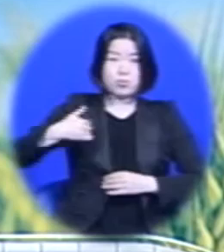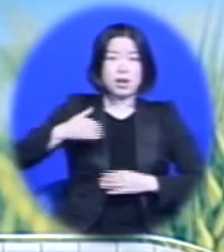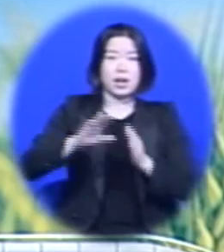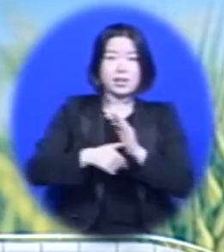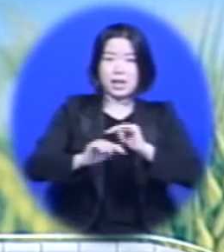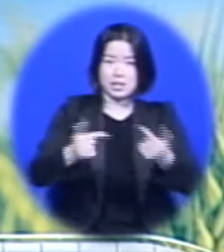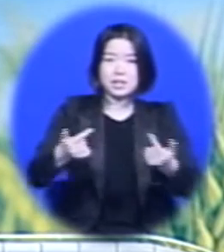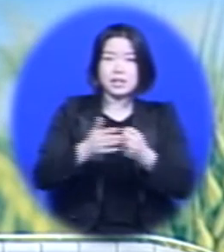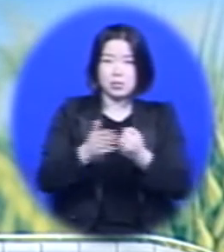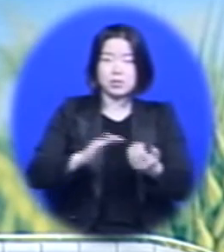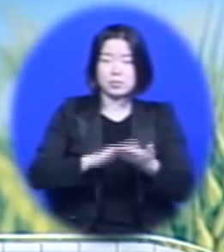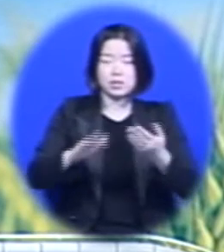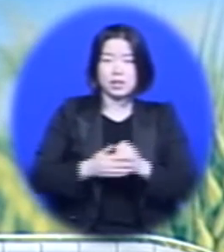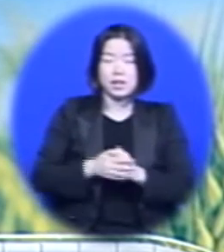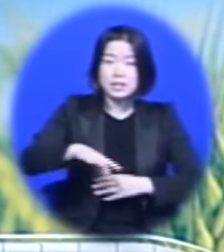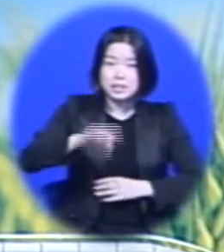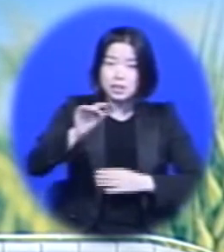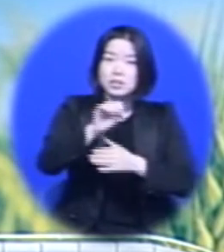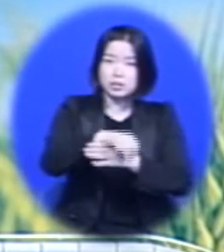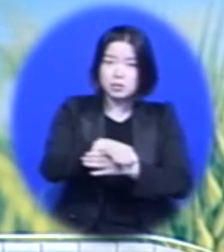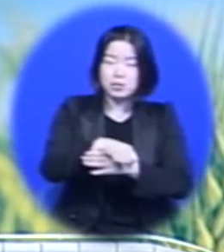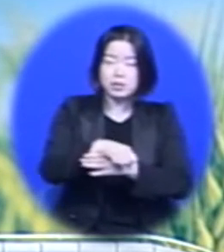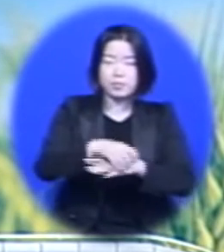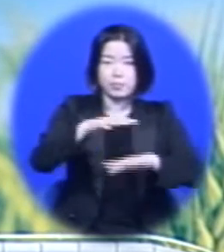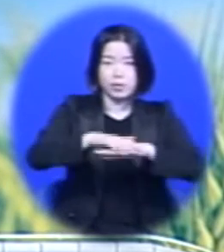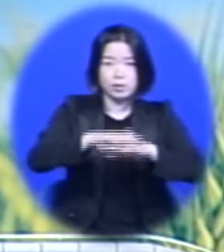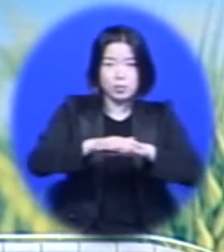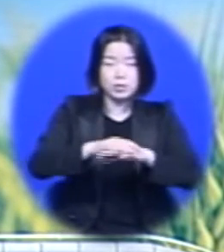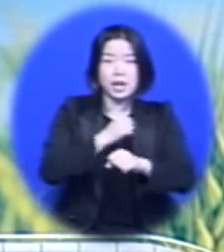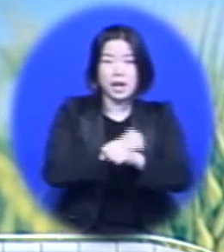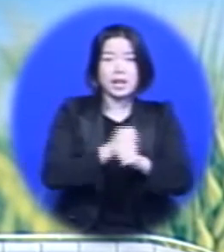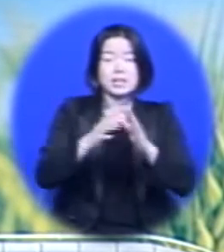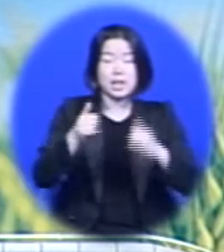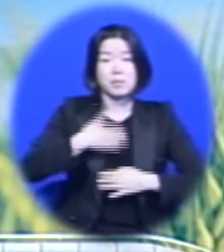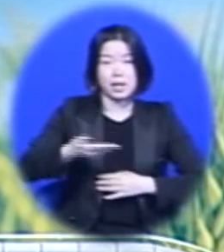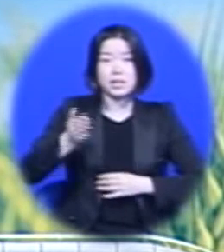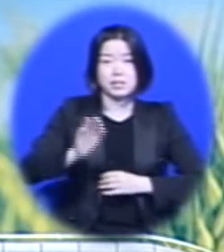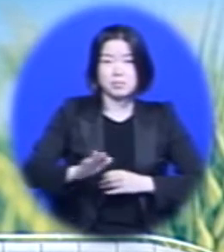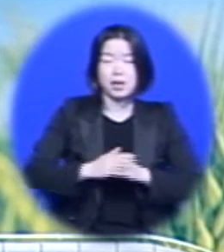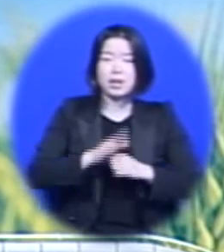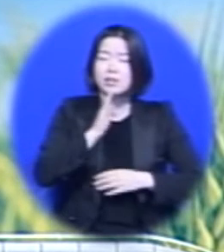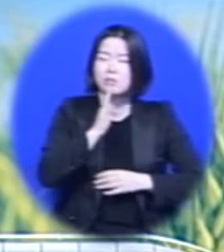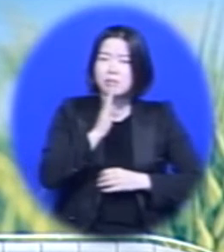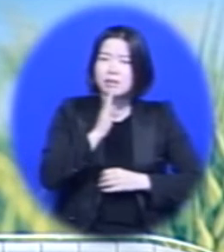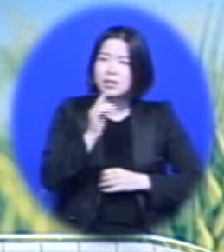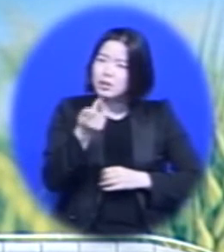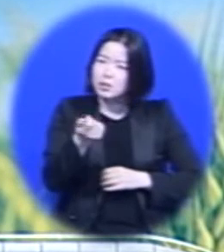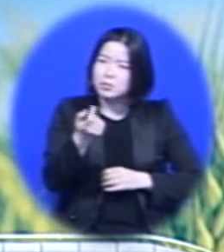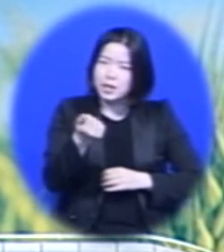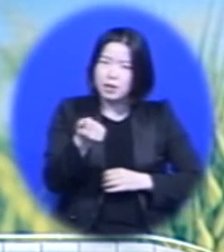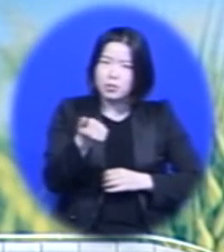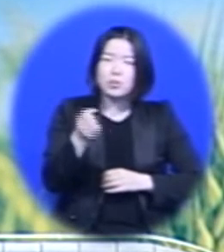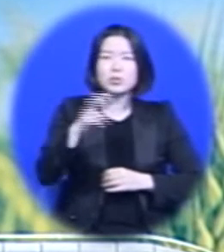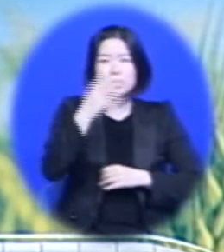때문입니다. 그리고 첫 열매는 농사를 지어보신 분들은 아시겠지만 사실 아주 초라하고 볼품이